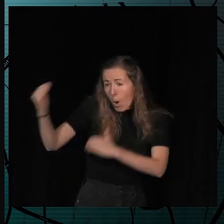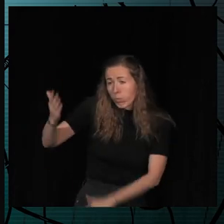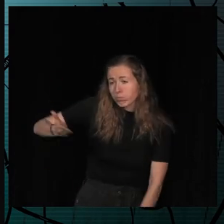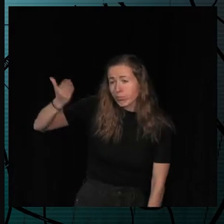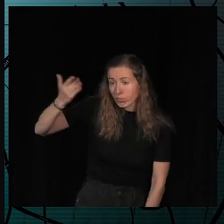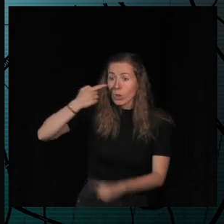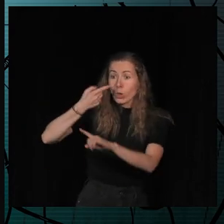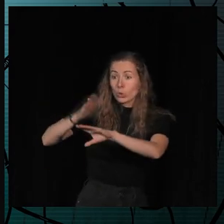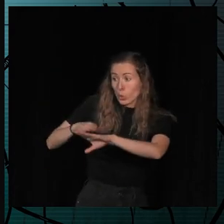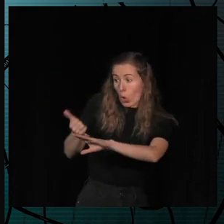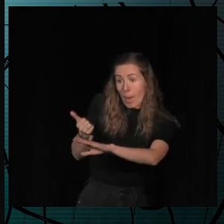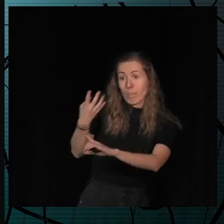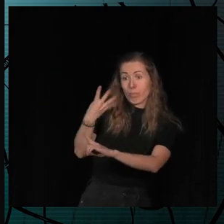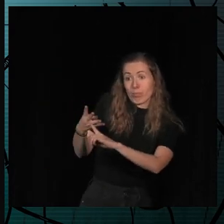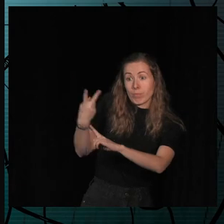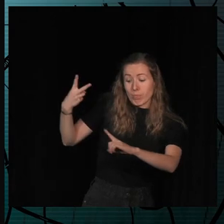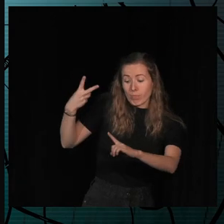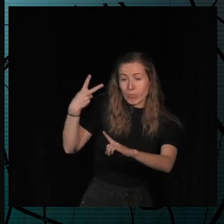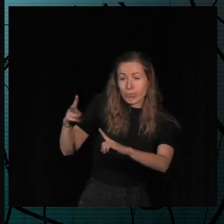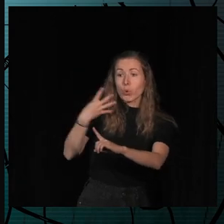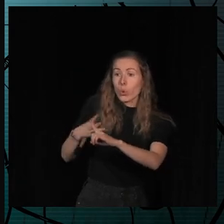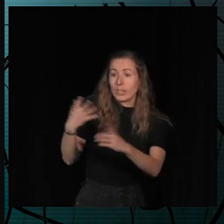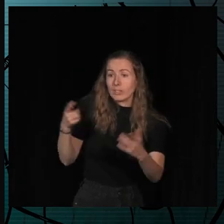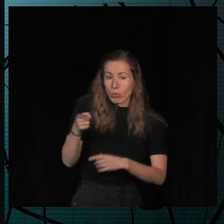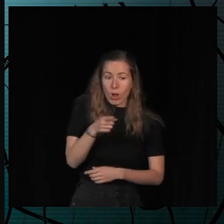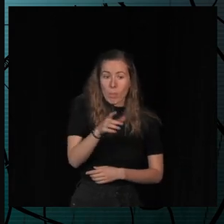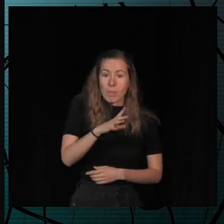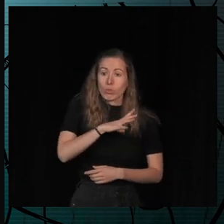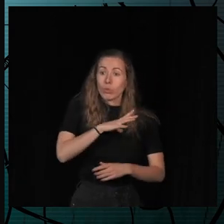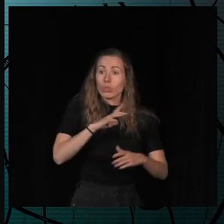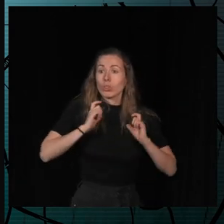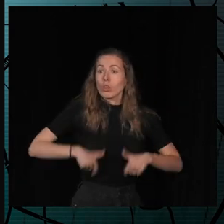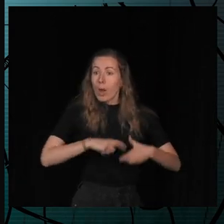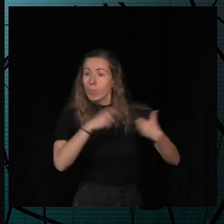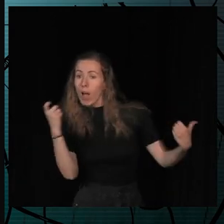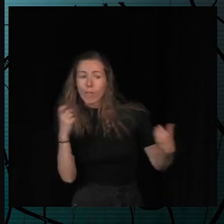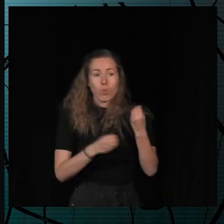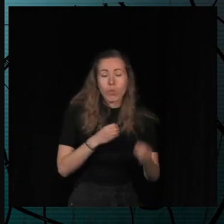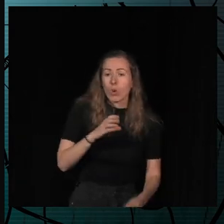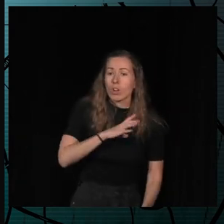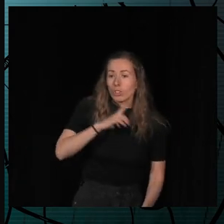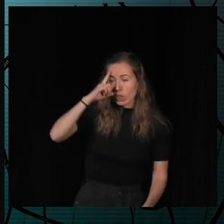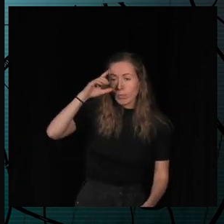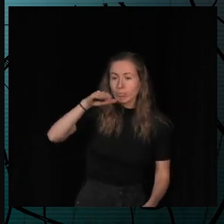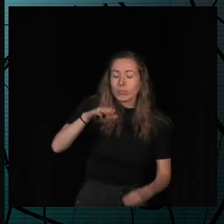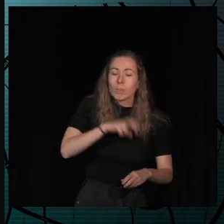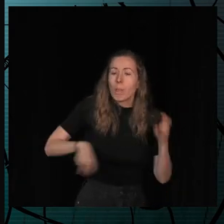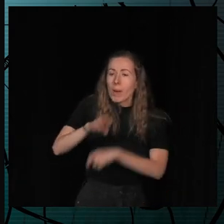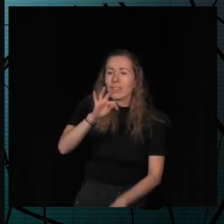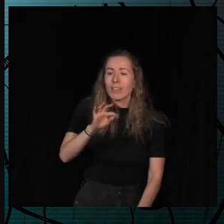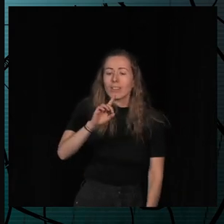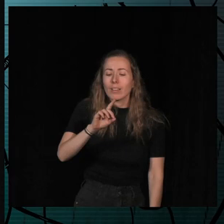harcelés parce que euh voilà sans compter Tdh et cetera que qui à l'époque était pas très